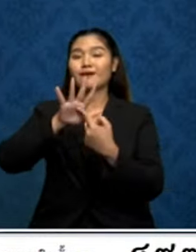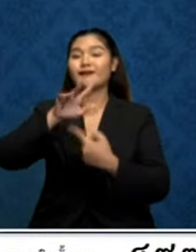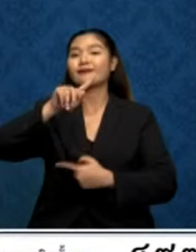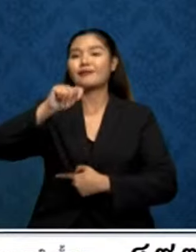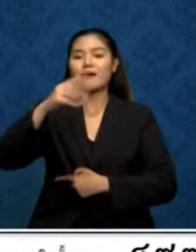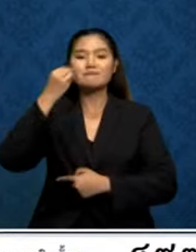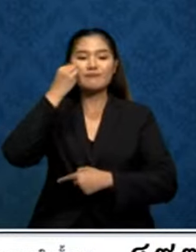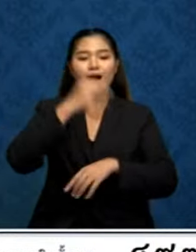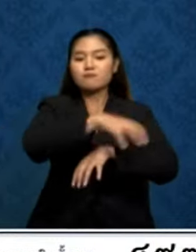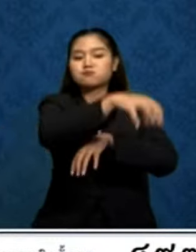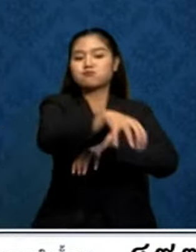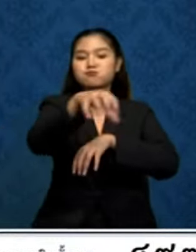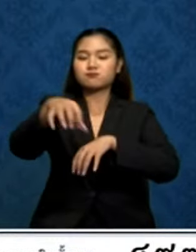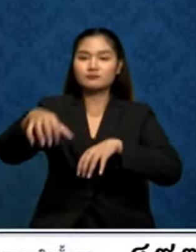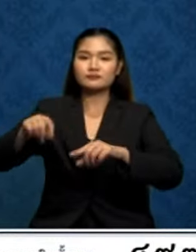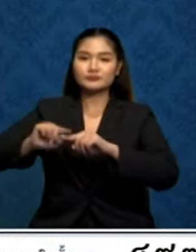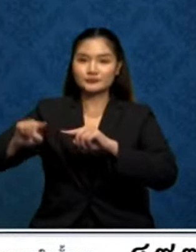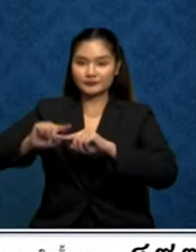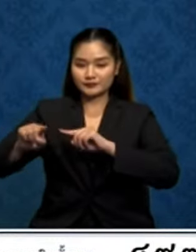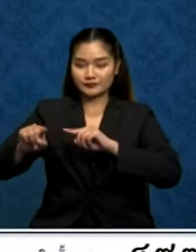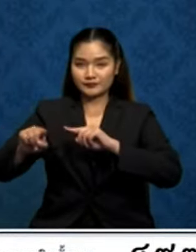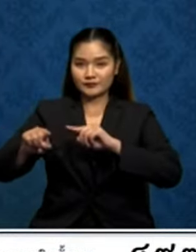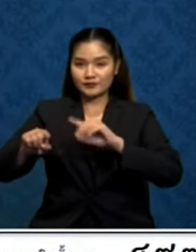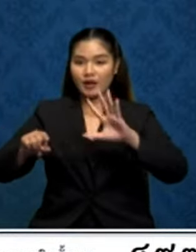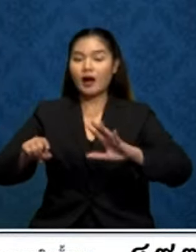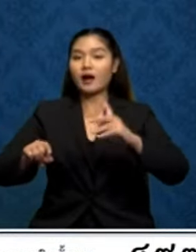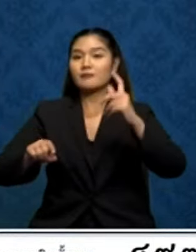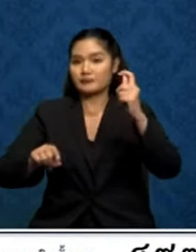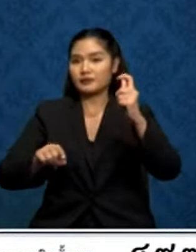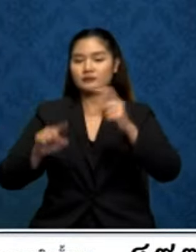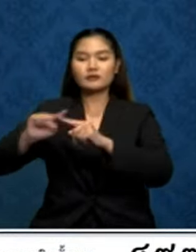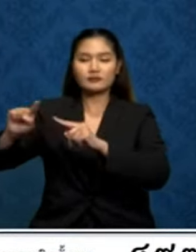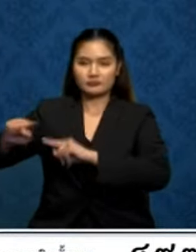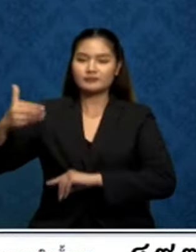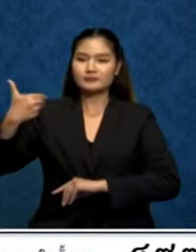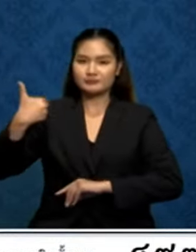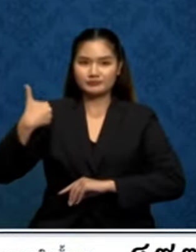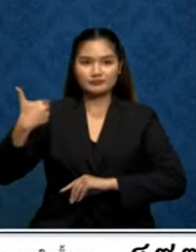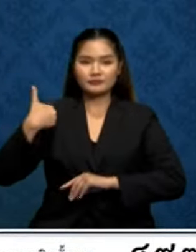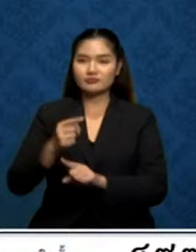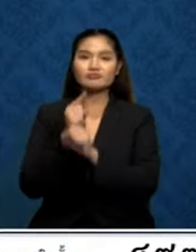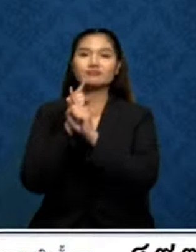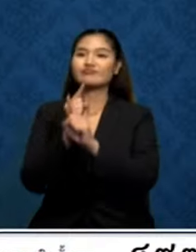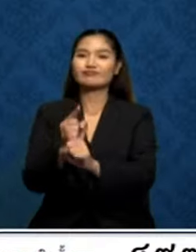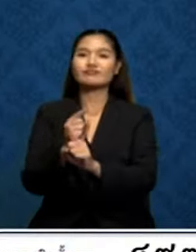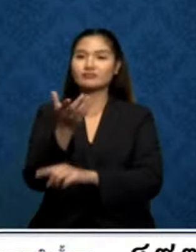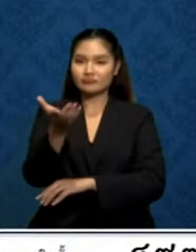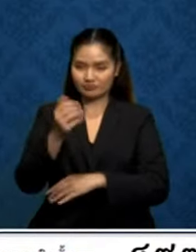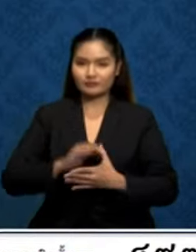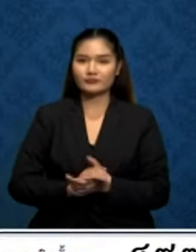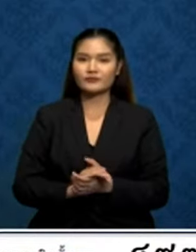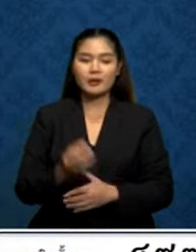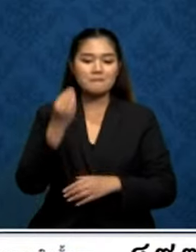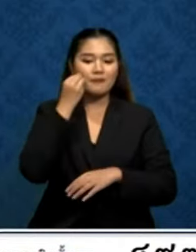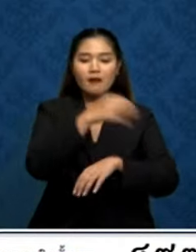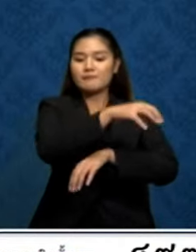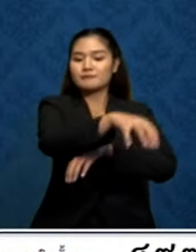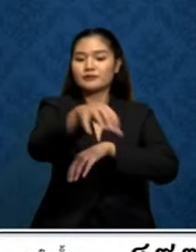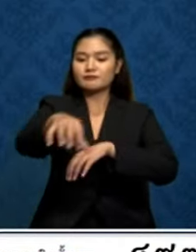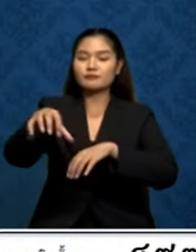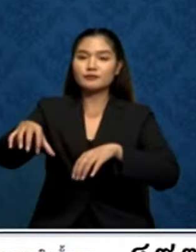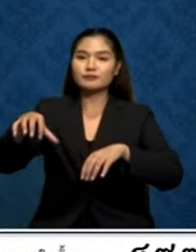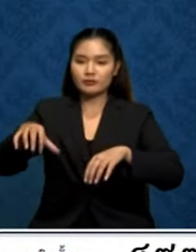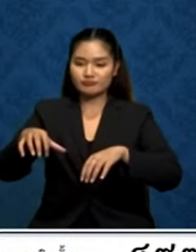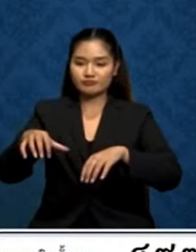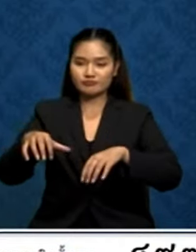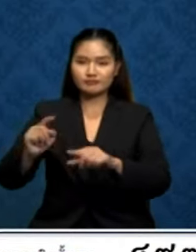น้อยบ้านภูดินอำเภอเมืองสวงมีบานปาแถมบานดอนดูอำเภอเกษตวสัยบานแจ่มอรมบ้านหน้องสะหงบานสิงโคกและบาน